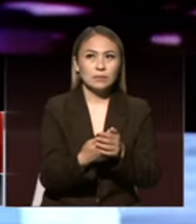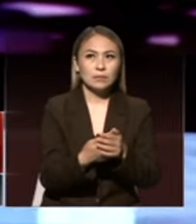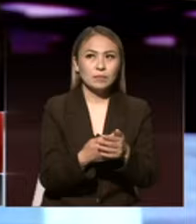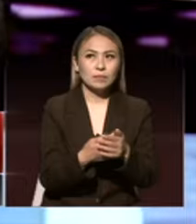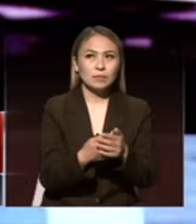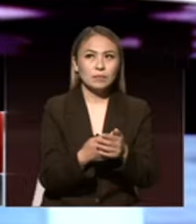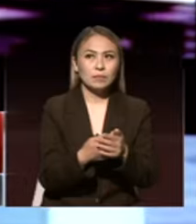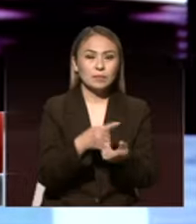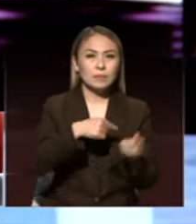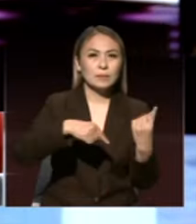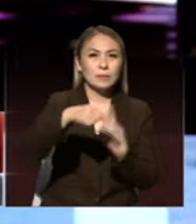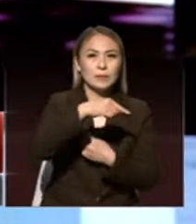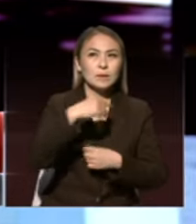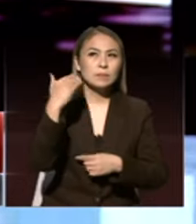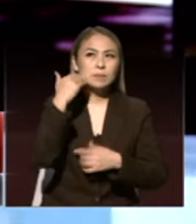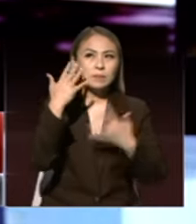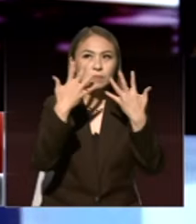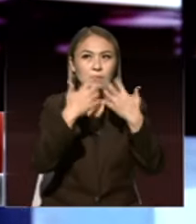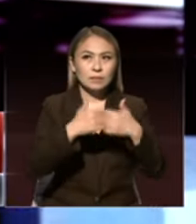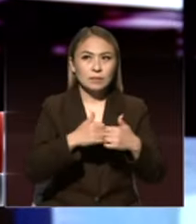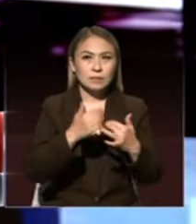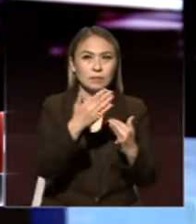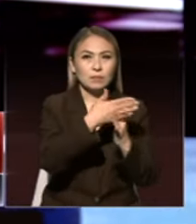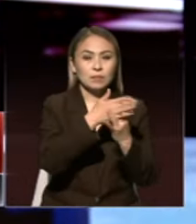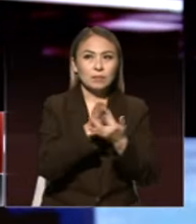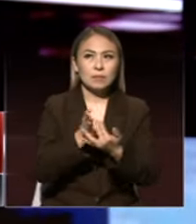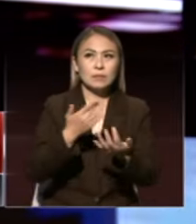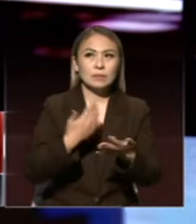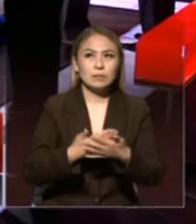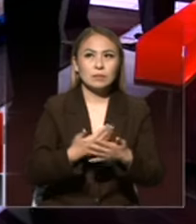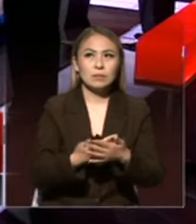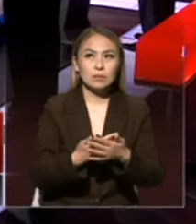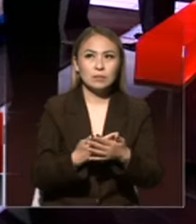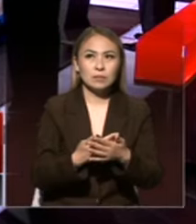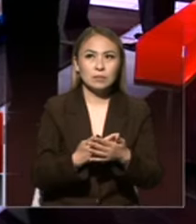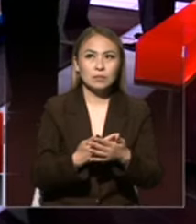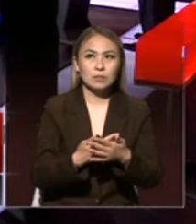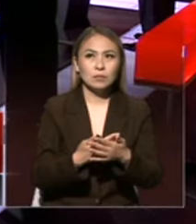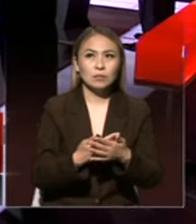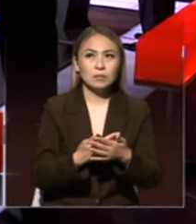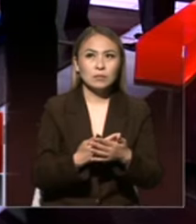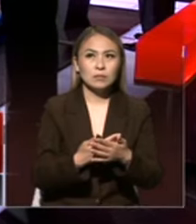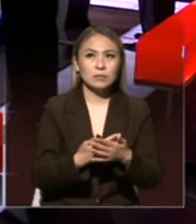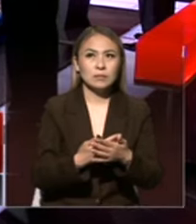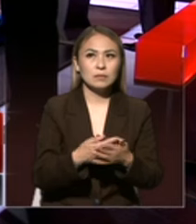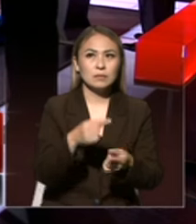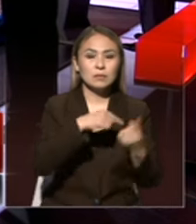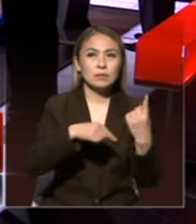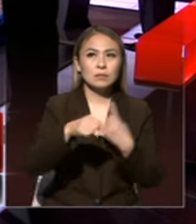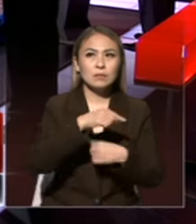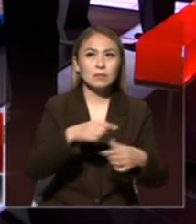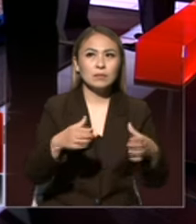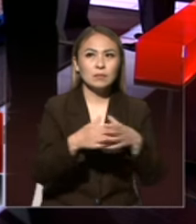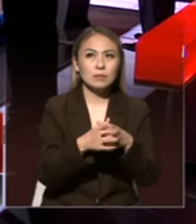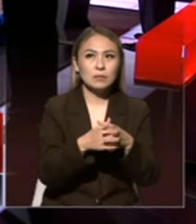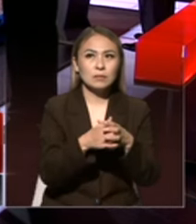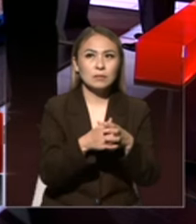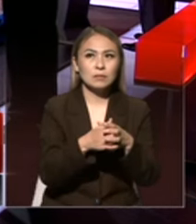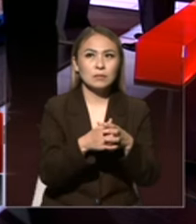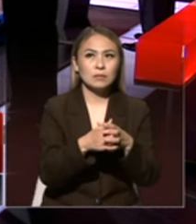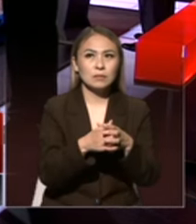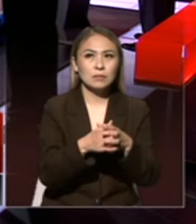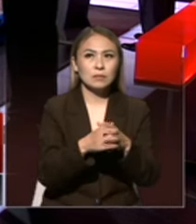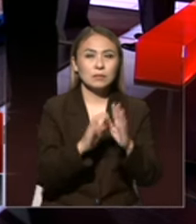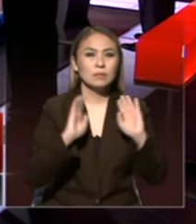мен оборотым примерно сондай. Мен бөліскенін жақсы көремін. Менің бір жақсы ағам бар, Нұрғазы деген ағам бар. Сол кісімен кәсіп бастаған, сол кісі айтқан, қанағат байығың келсе, жан жағыңды бай